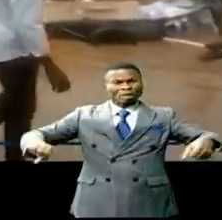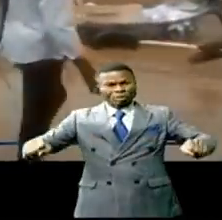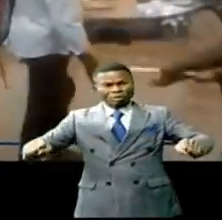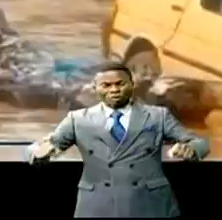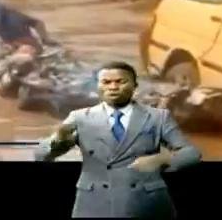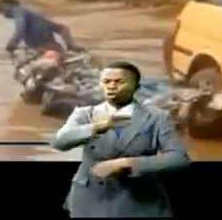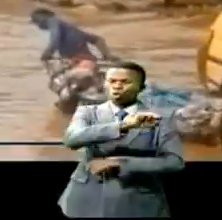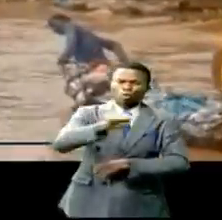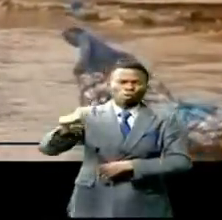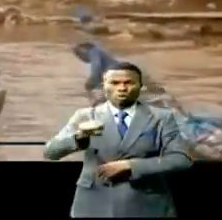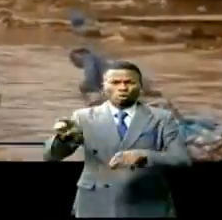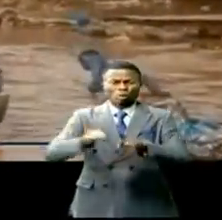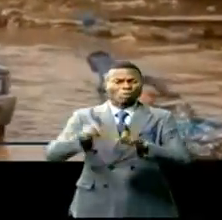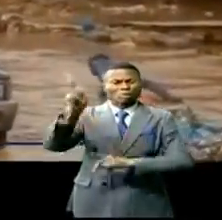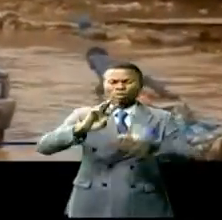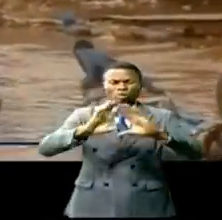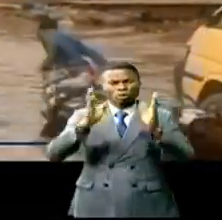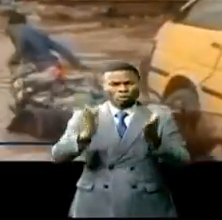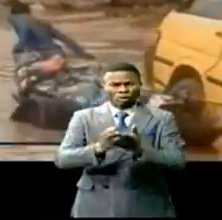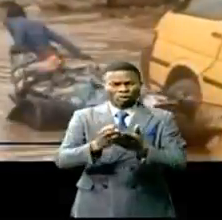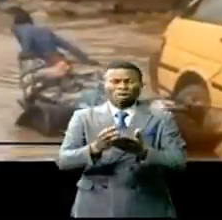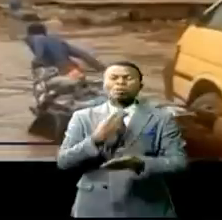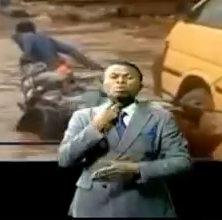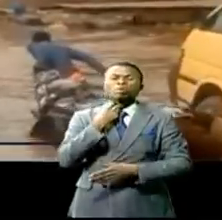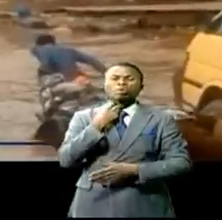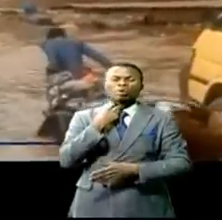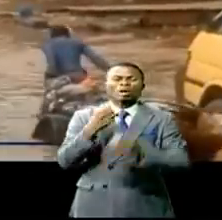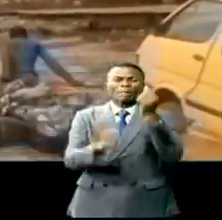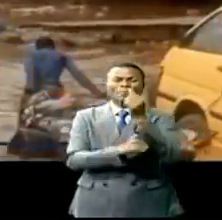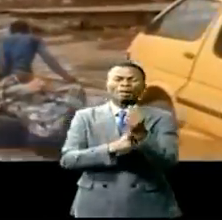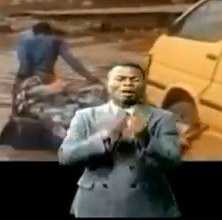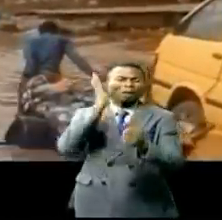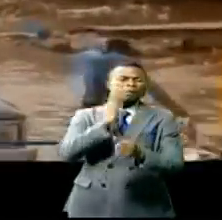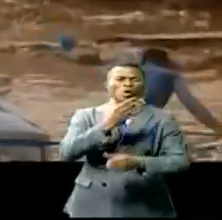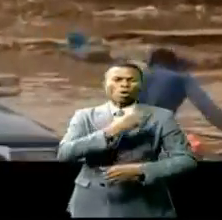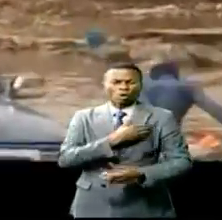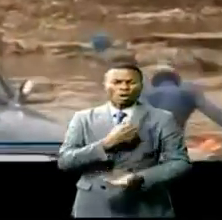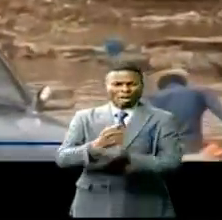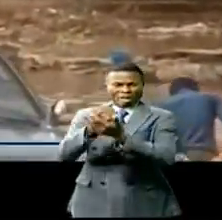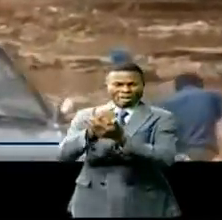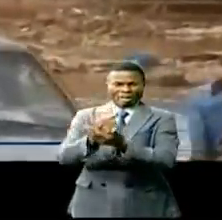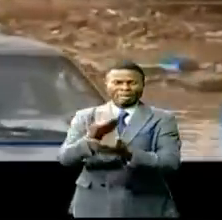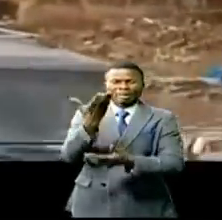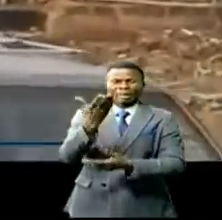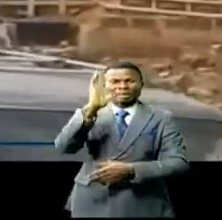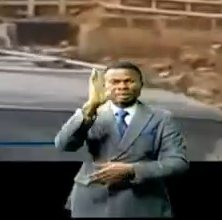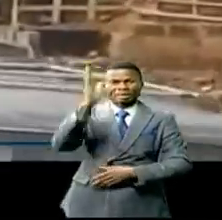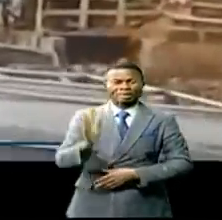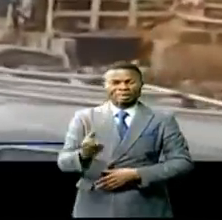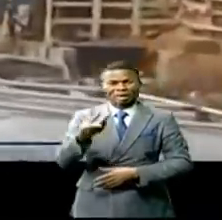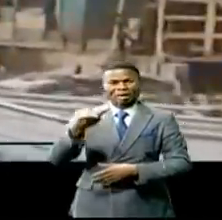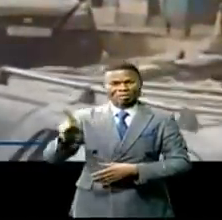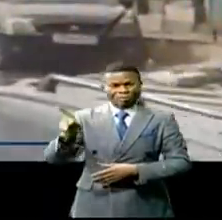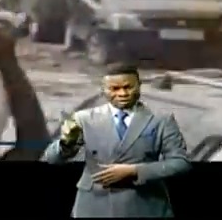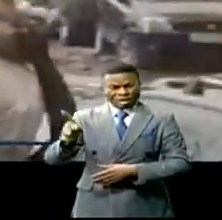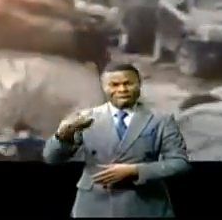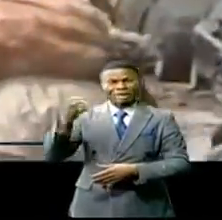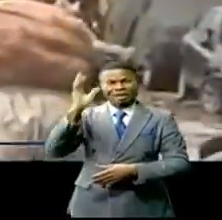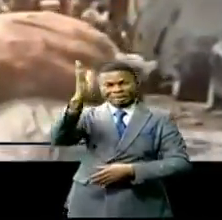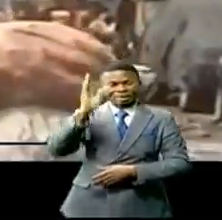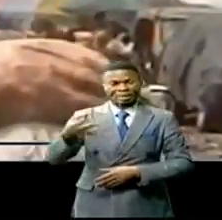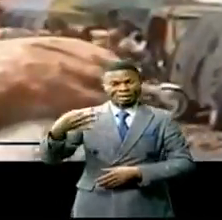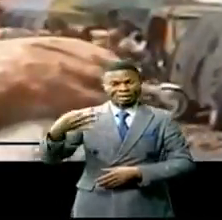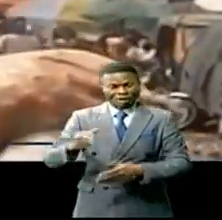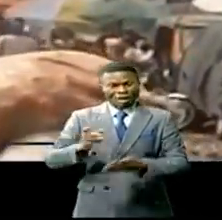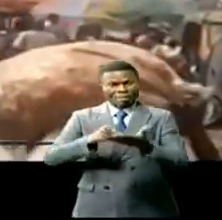comme la population sont épaulés par le jeune volontaire tout en exigeant 500 francs congolais à chaque passage